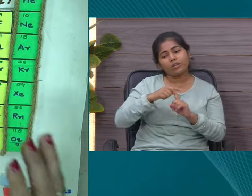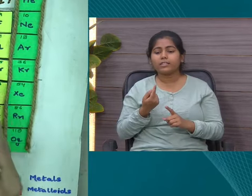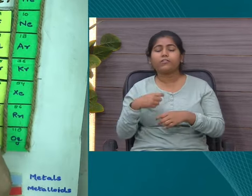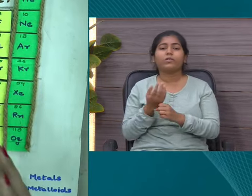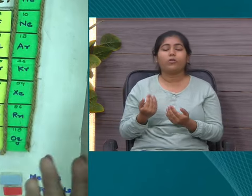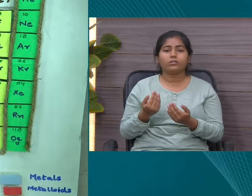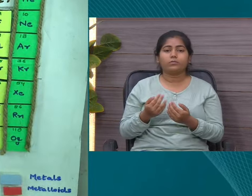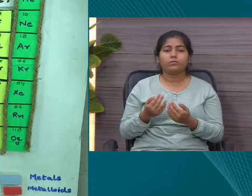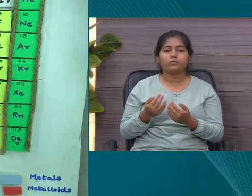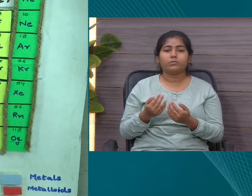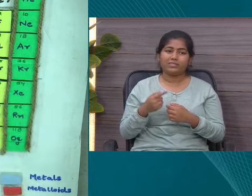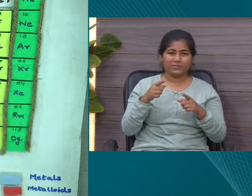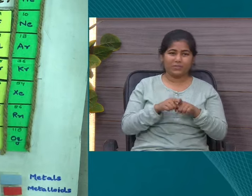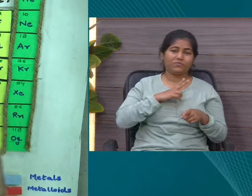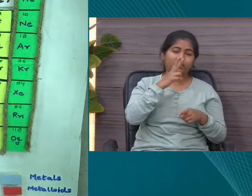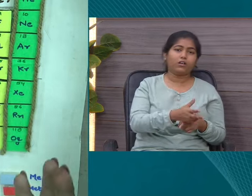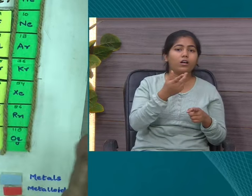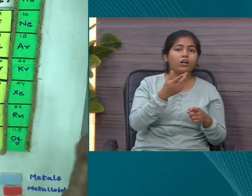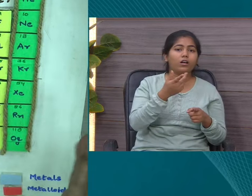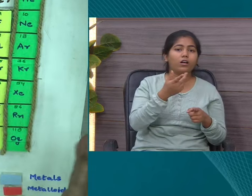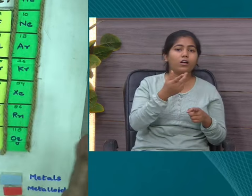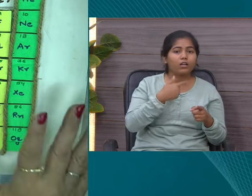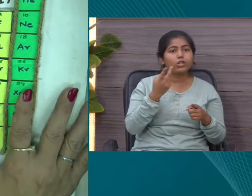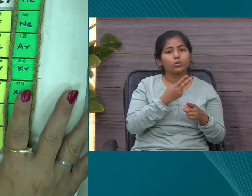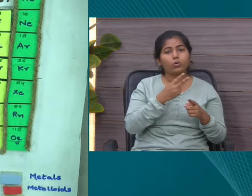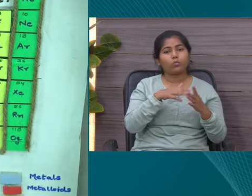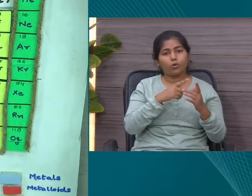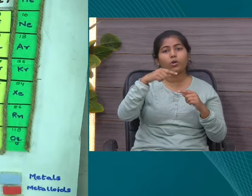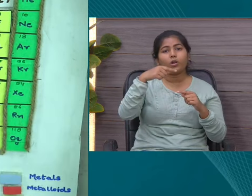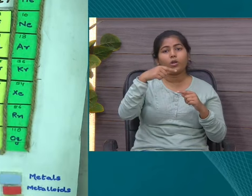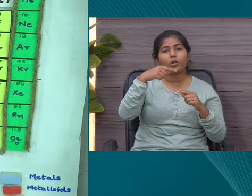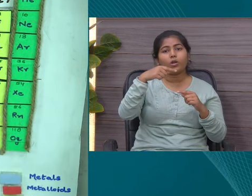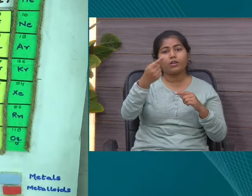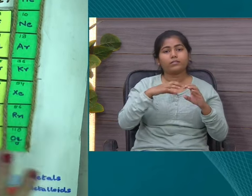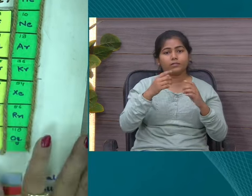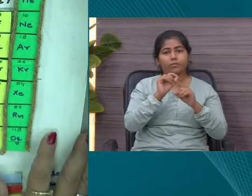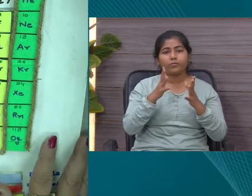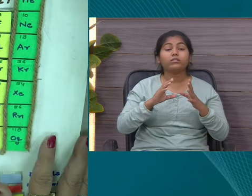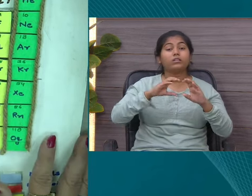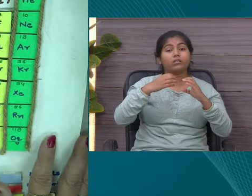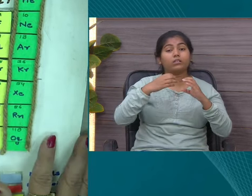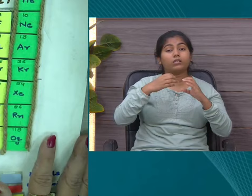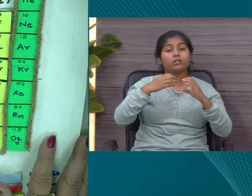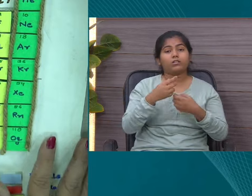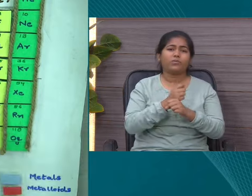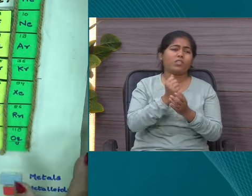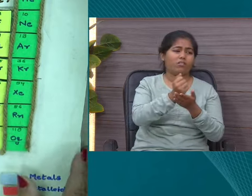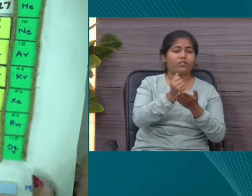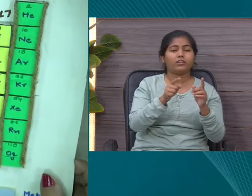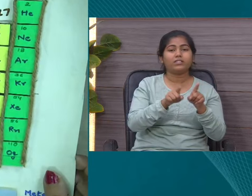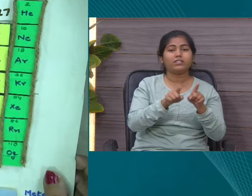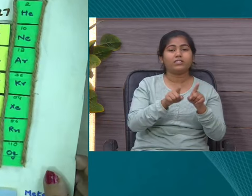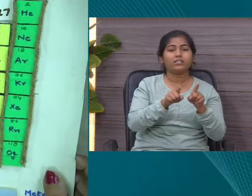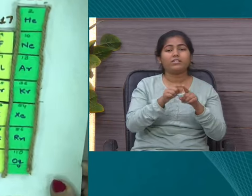किया कि मॉडर्न पीरियोडिक टेबल और मेंडलीव पीरियोडिक टेबल हम अपनी अगली कक्षा में प्रैक्टिकल कक्षा में बनाने का प्रयास करेंगे जिससे